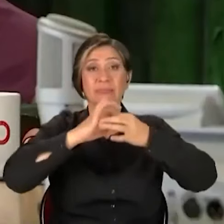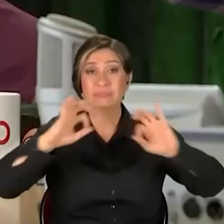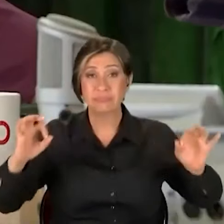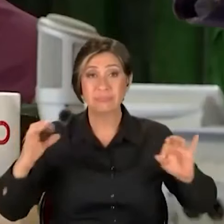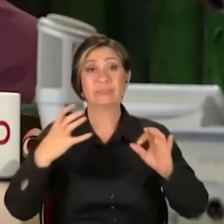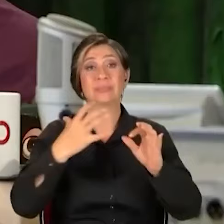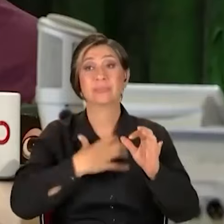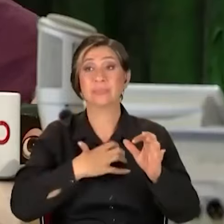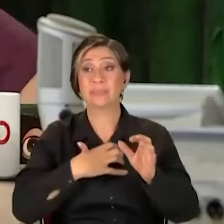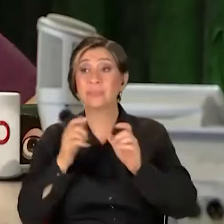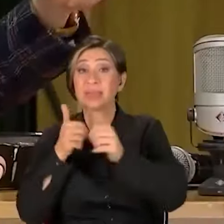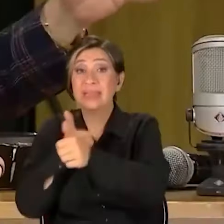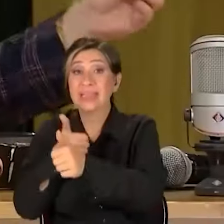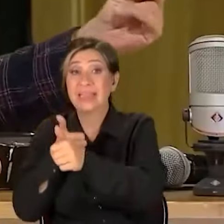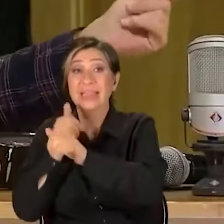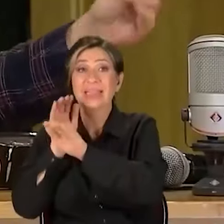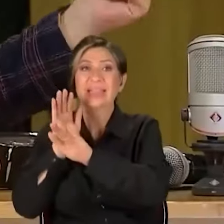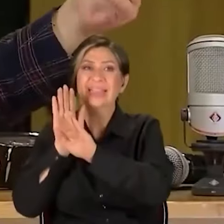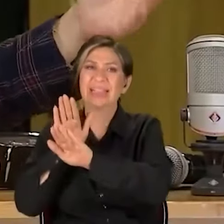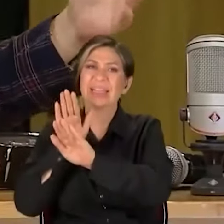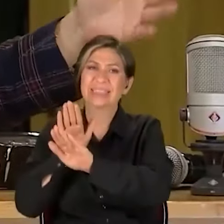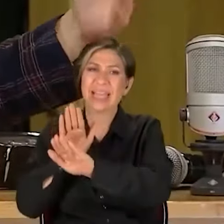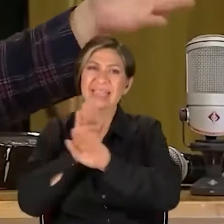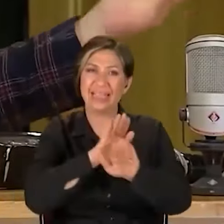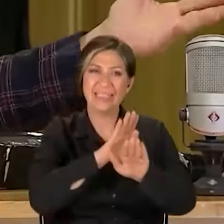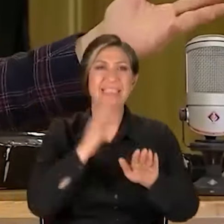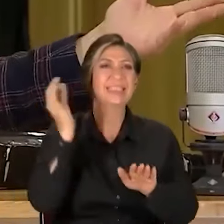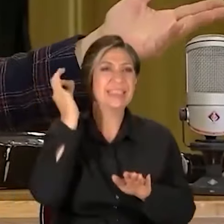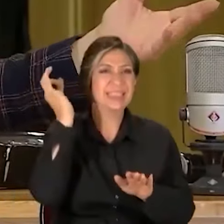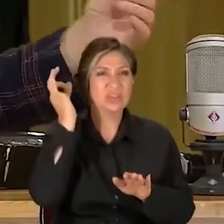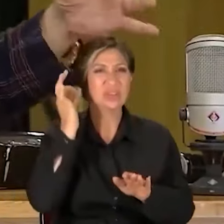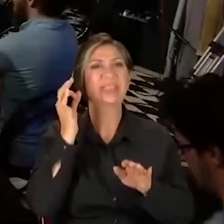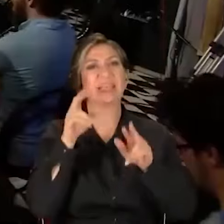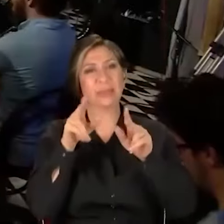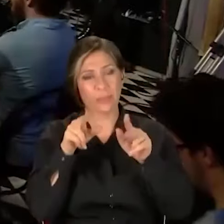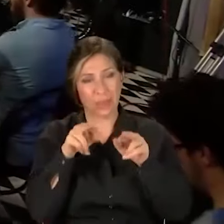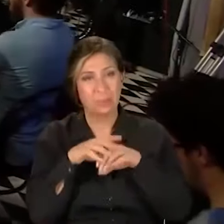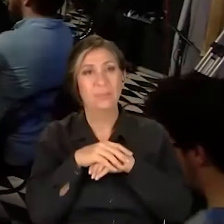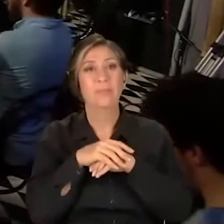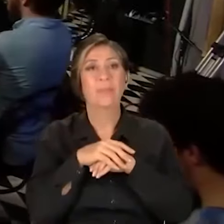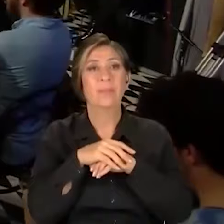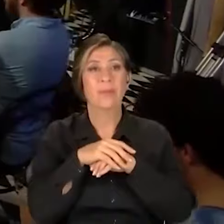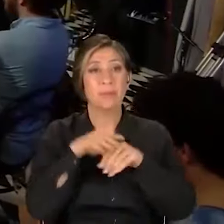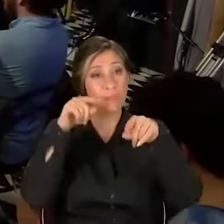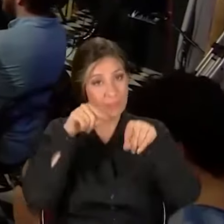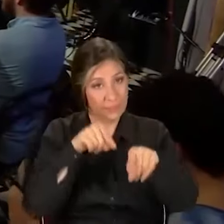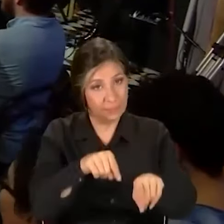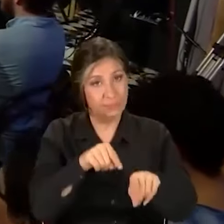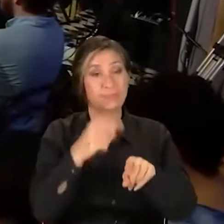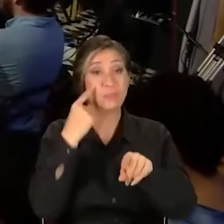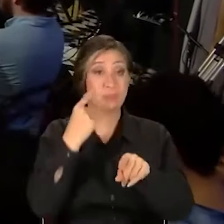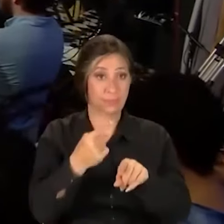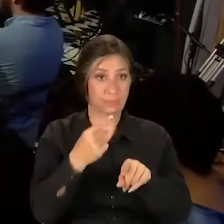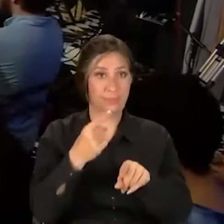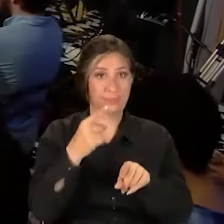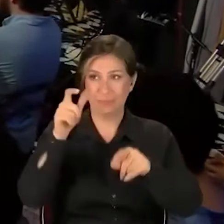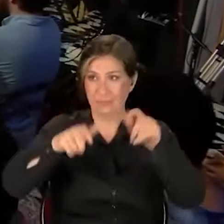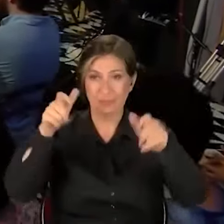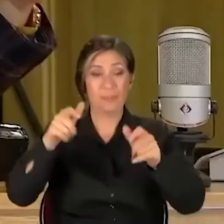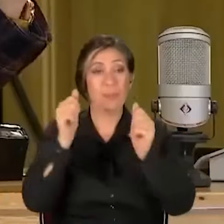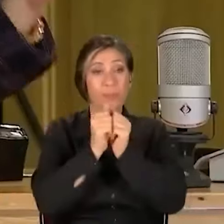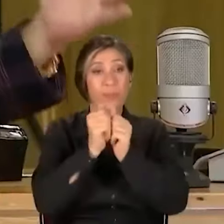kendi fanlarıyla, kendi takip, fan demeyelim buna, fan kötü bir şey. Dinleyici. Justin Bieber'ın da fanı var. Yani kendi takipçileriyle diyelim. Bu